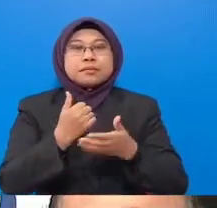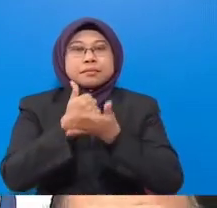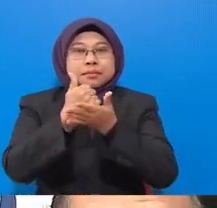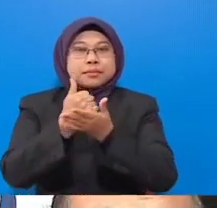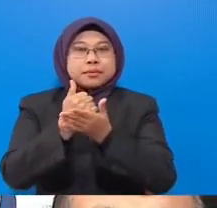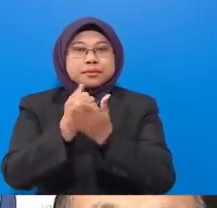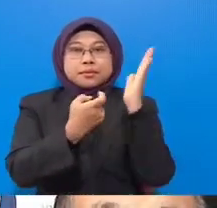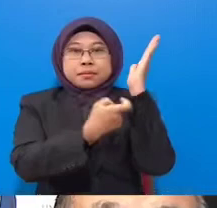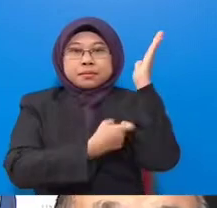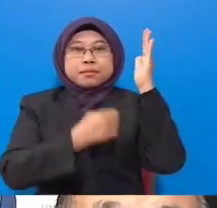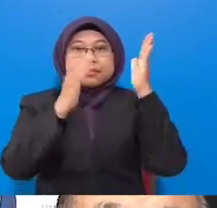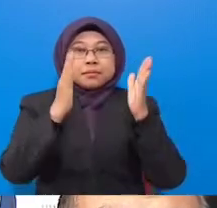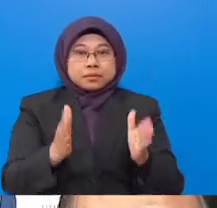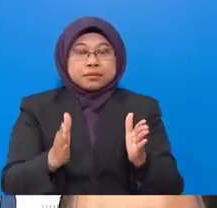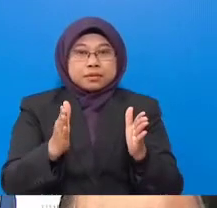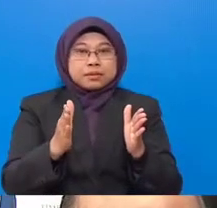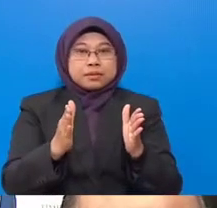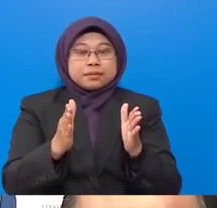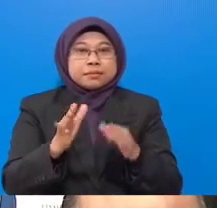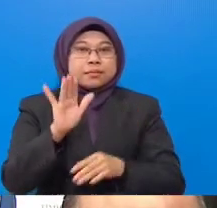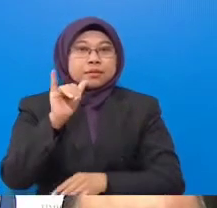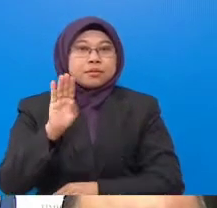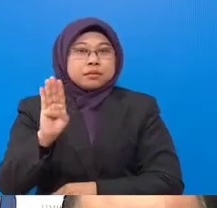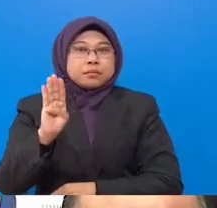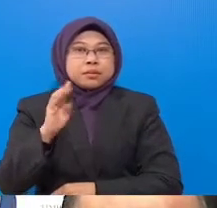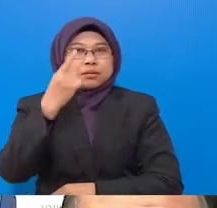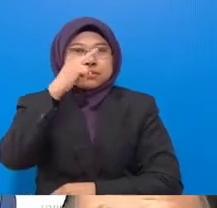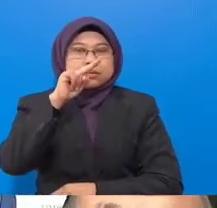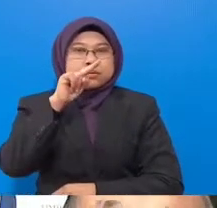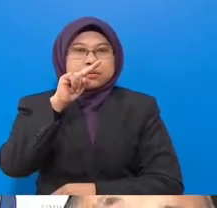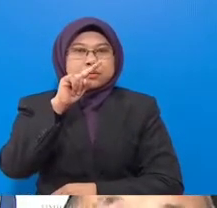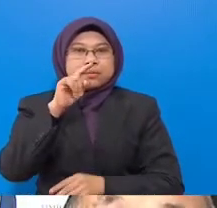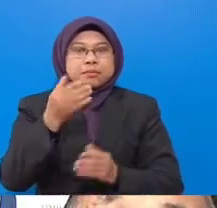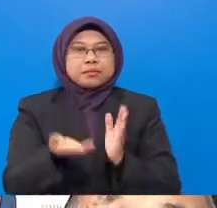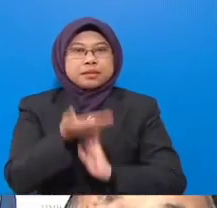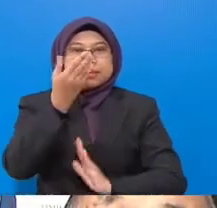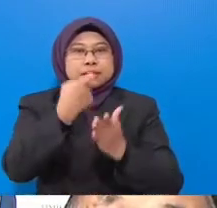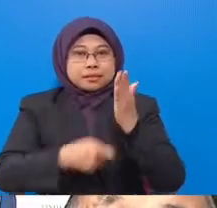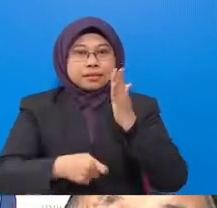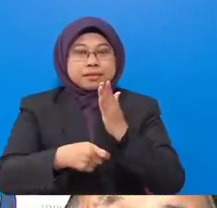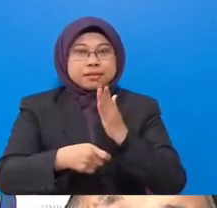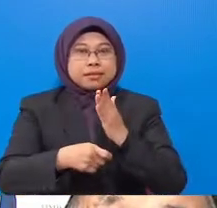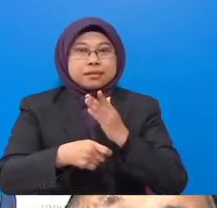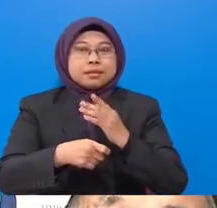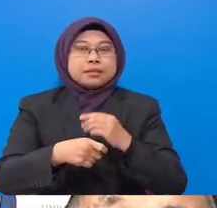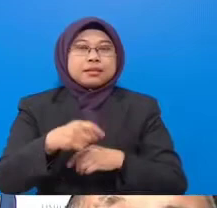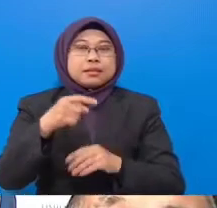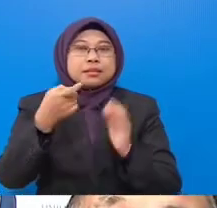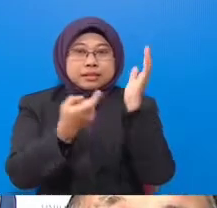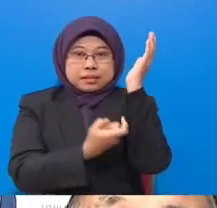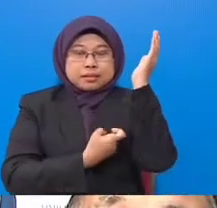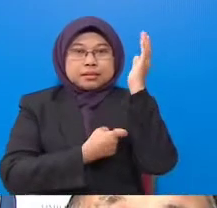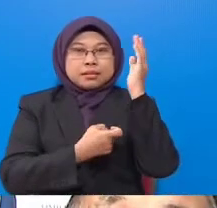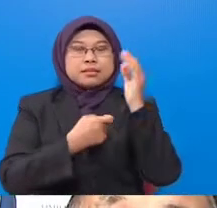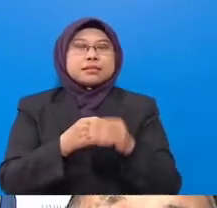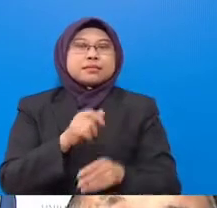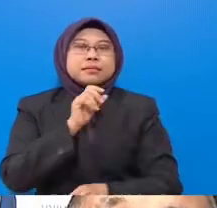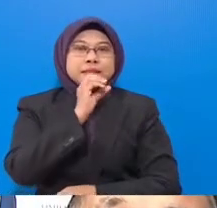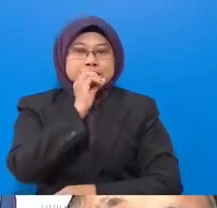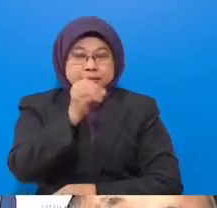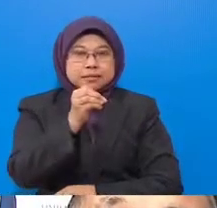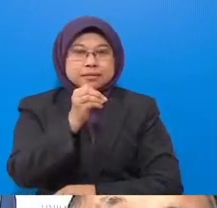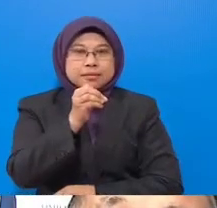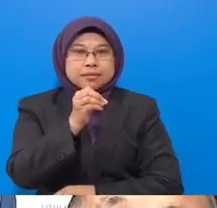disebutkan oleh yang berformat untuk menaikkan harga kata asli dan Safe Care sepekan satu usaha